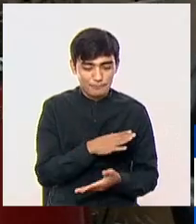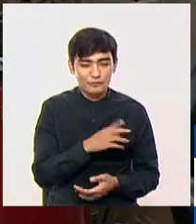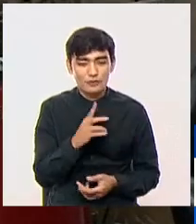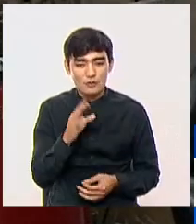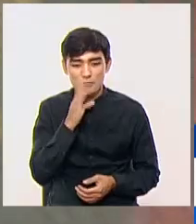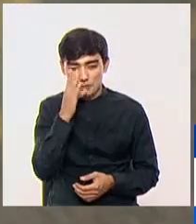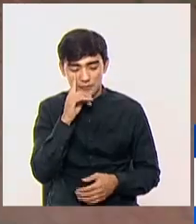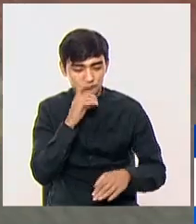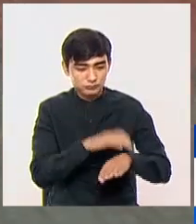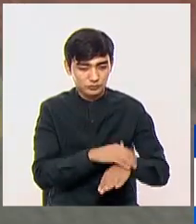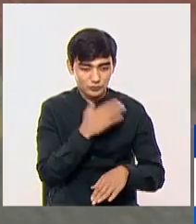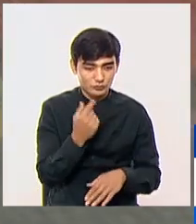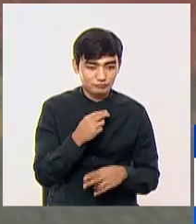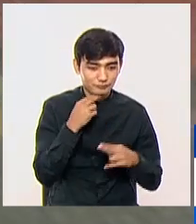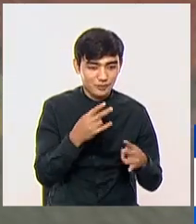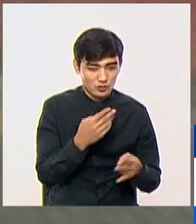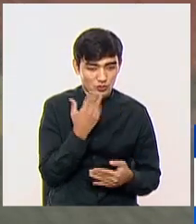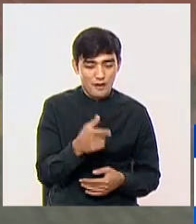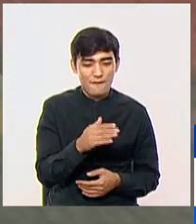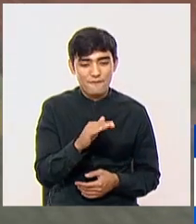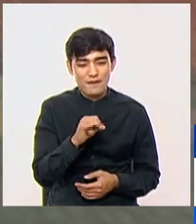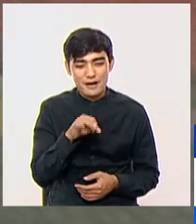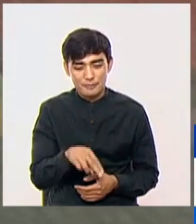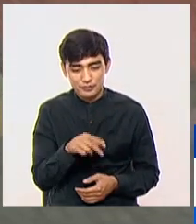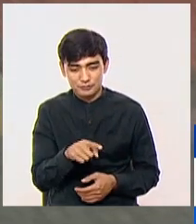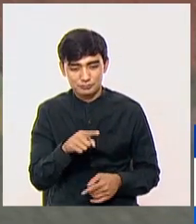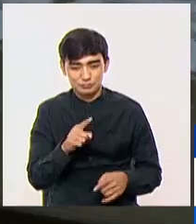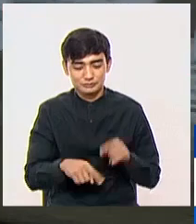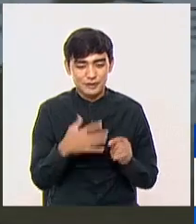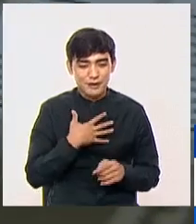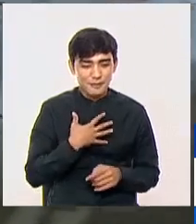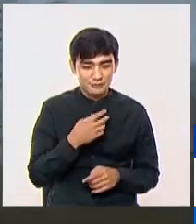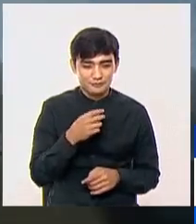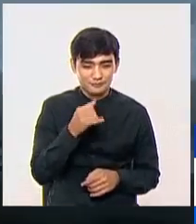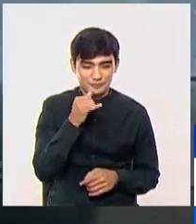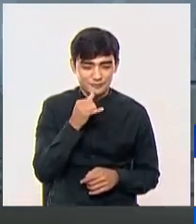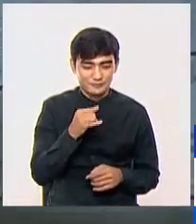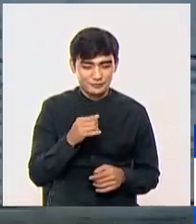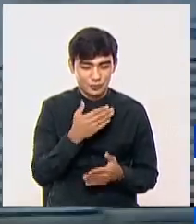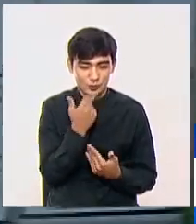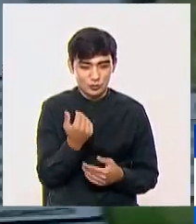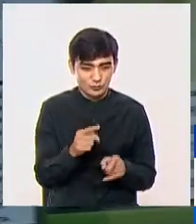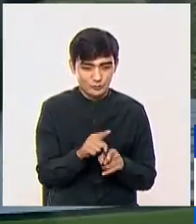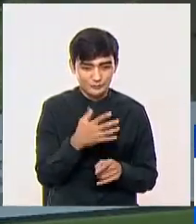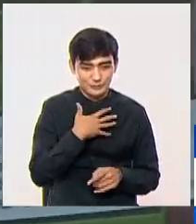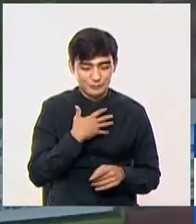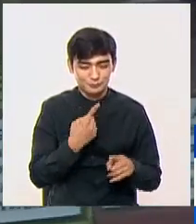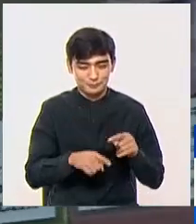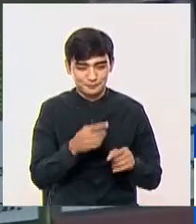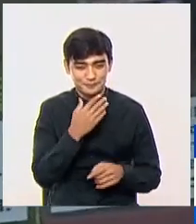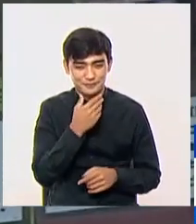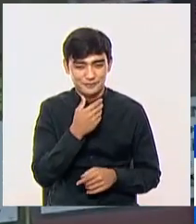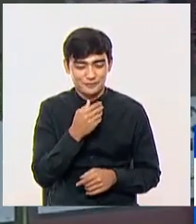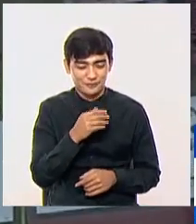родители замечают их увлечение, так как вейпы не имеют резкого запаха табака. Экспертами доказано, что содержание никотина